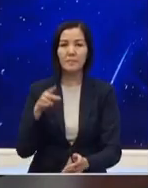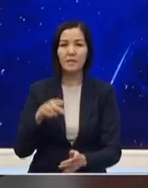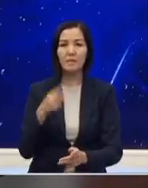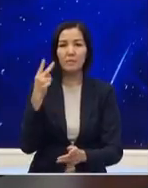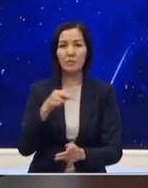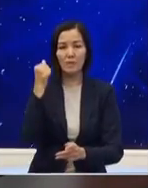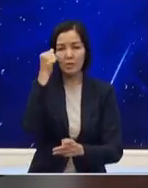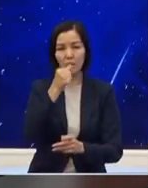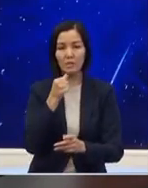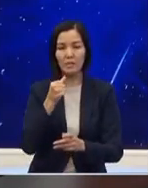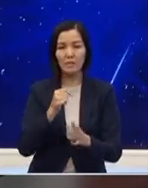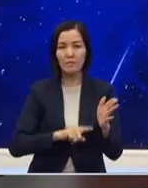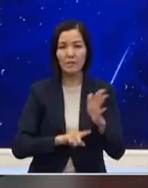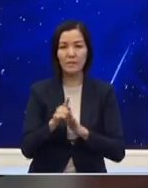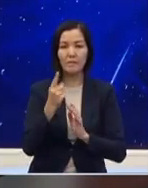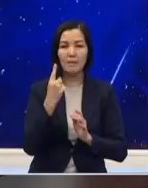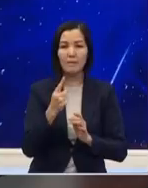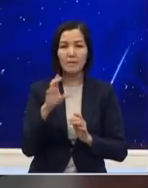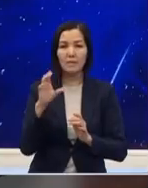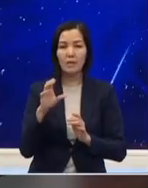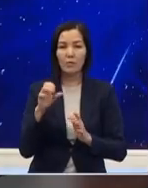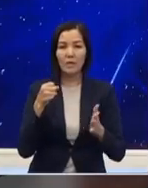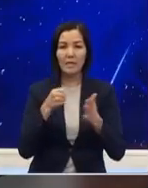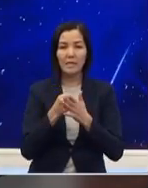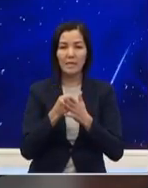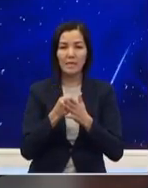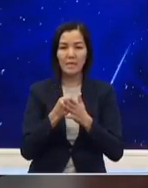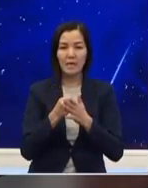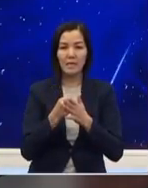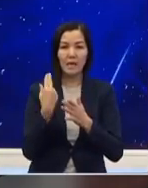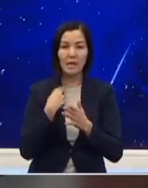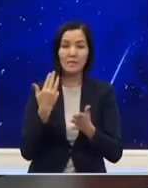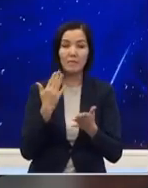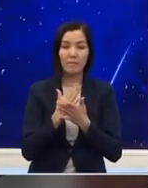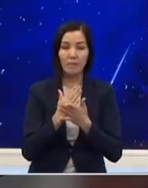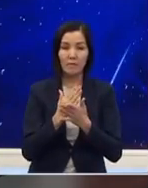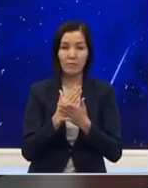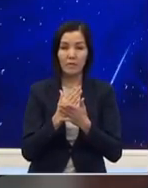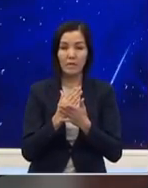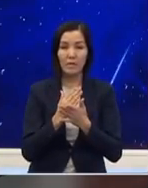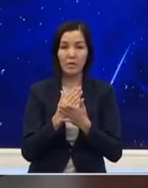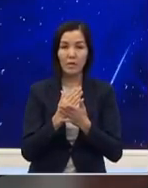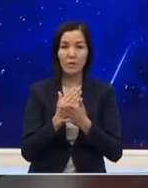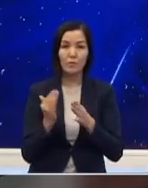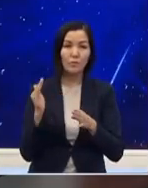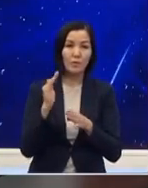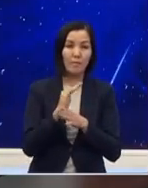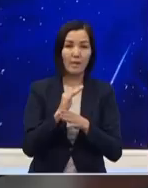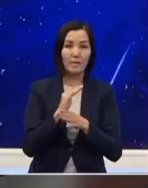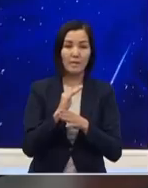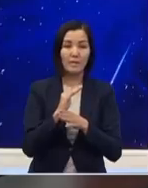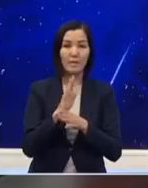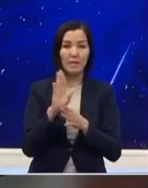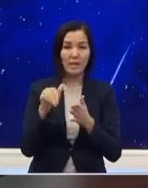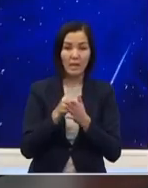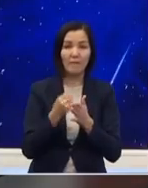2020 жылдың 1 сәуір айына дейін қарызы болған адамдар елегеді бұл жерде. Егер қарызыңыз болған жағдайда, негізгі салығын төлеген